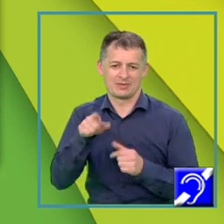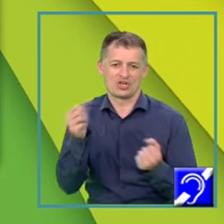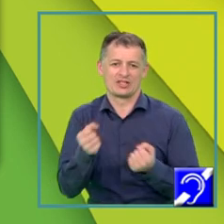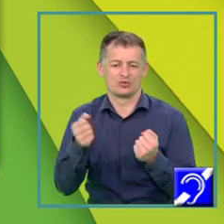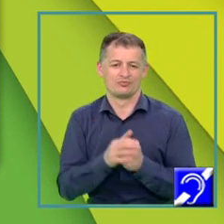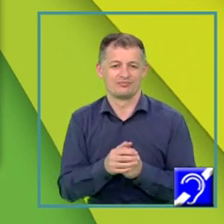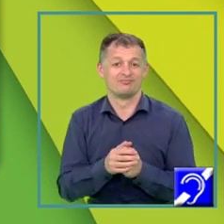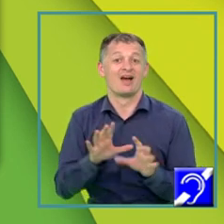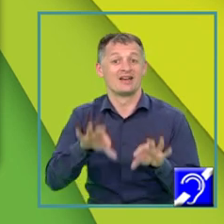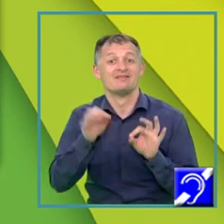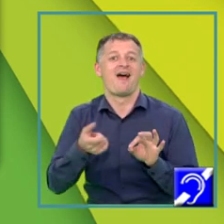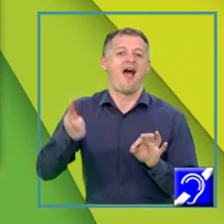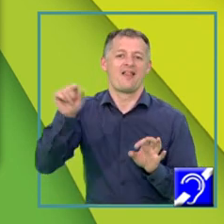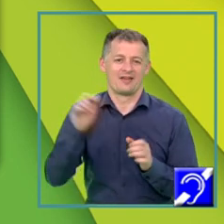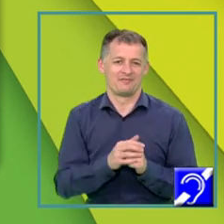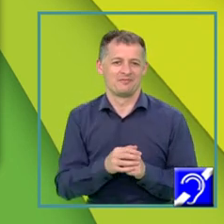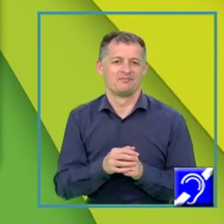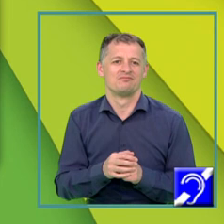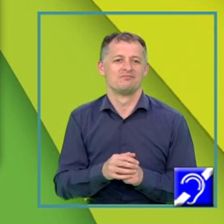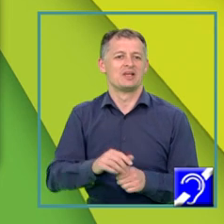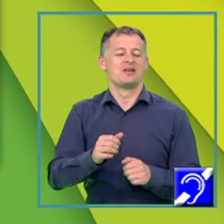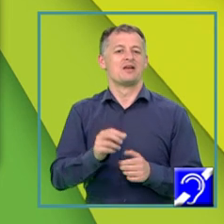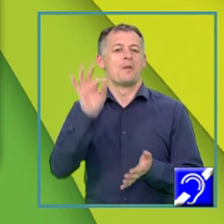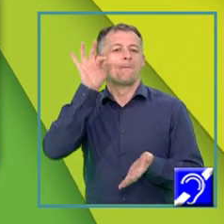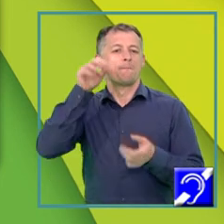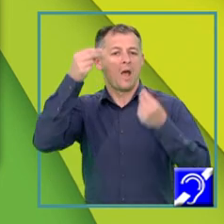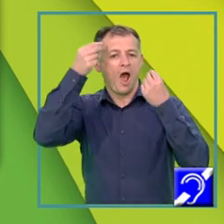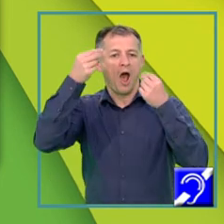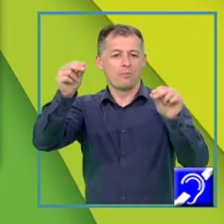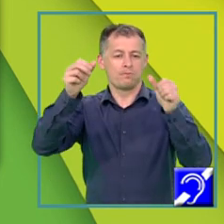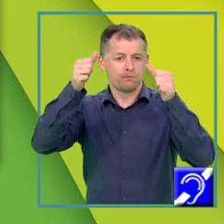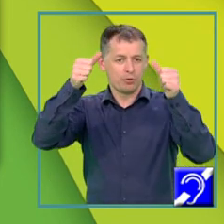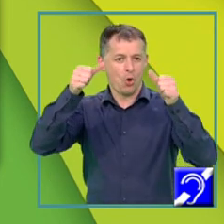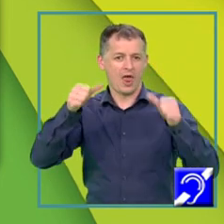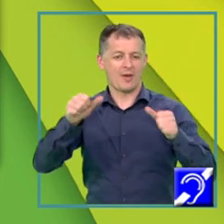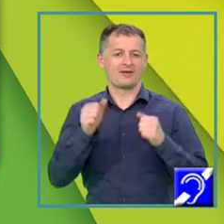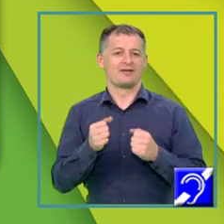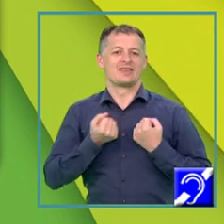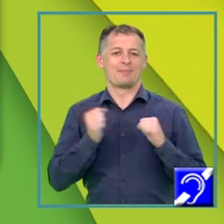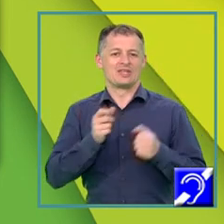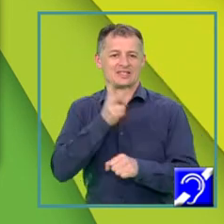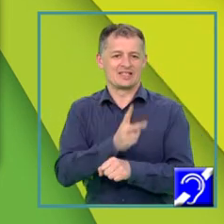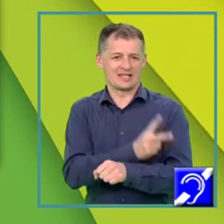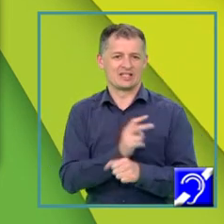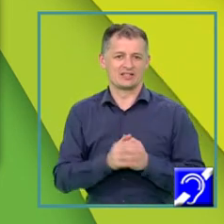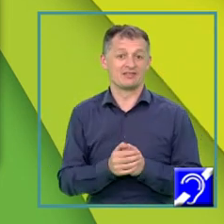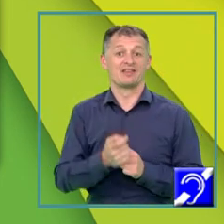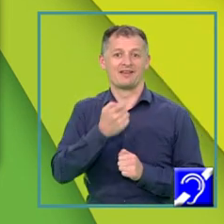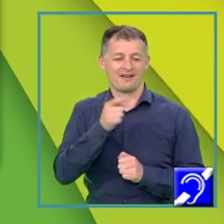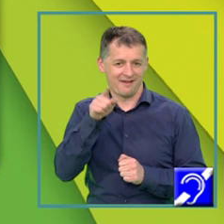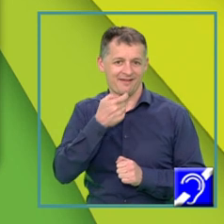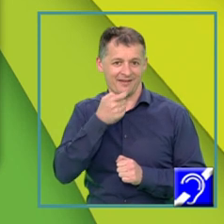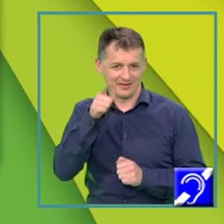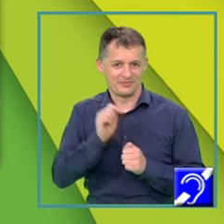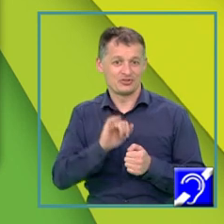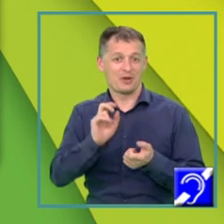Dar am regăsit altele, și anume, proclamarea independenței de stat se va întâmpla pe 9 mai 1877 și